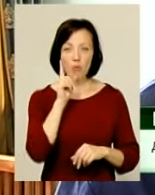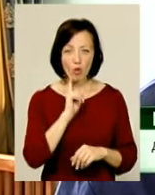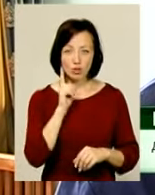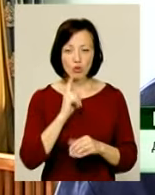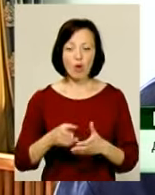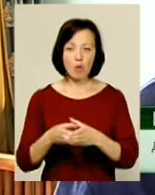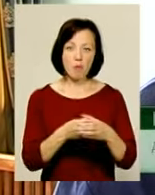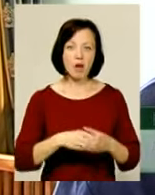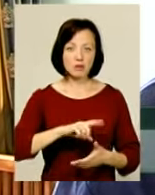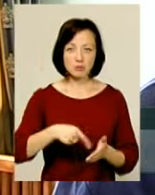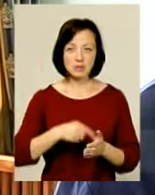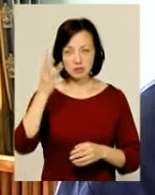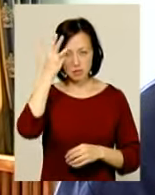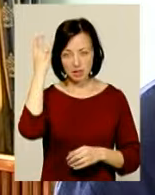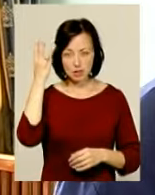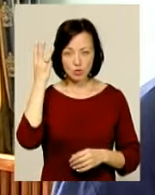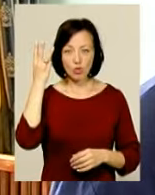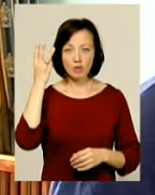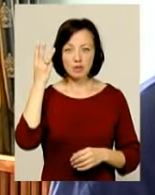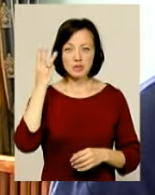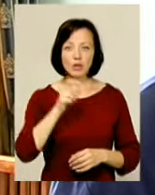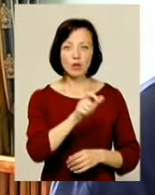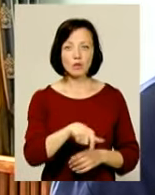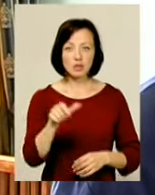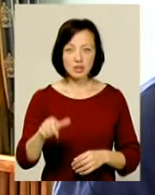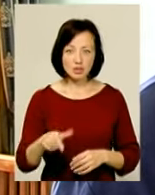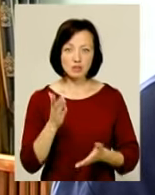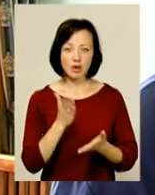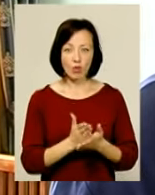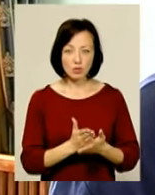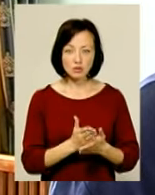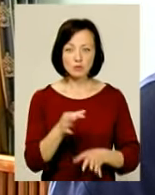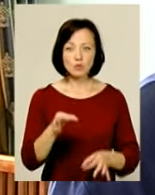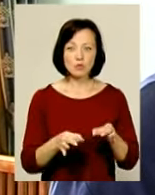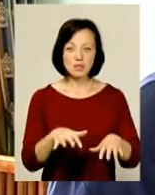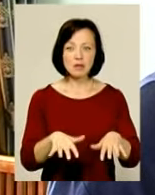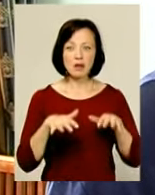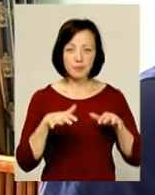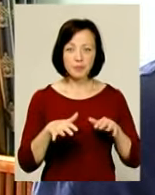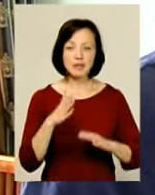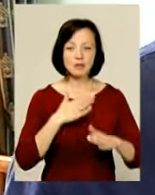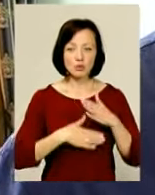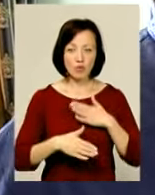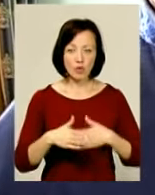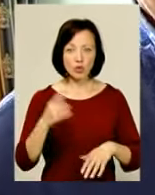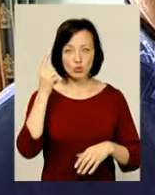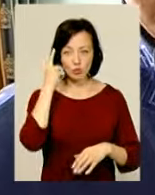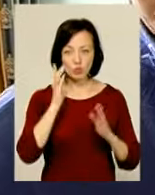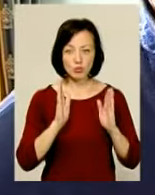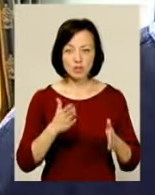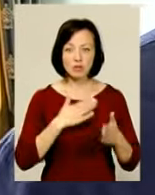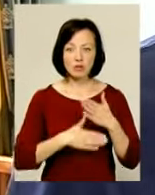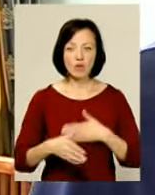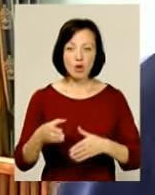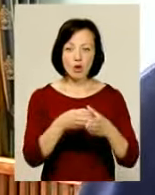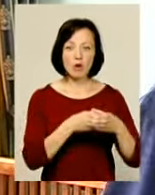громада міста Хмельницького і особи тих людей, які знаходяться в залі судового засідання, задоволені. Я думаю, що буде задоволена